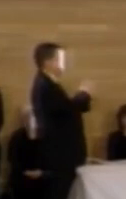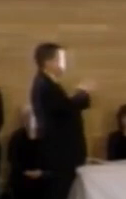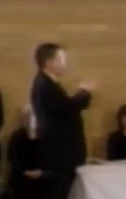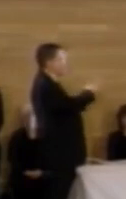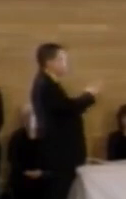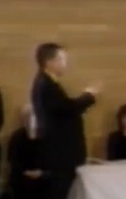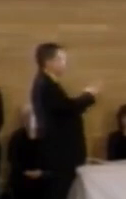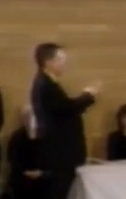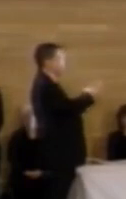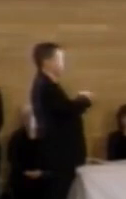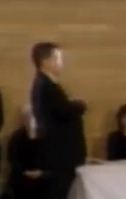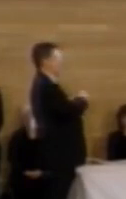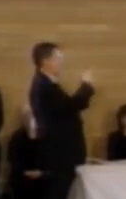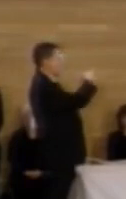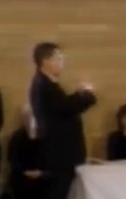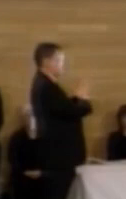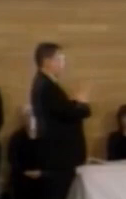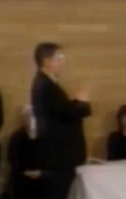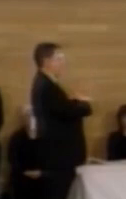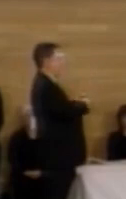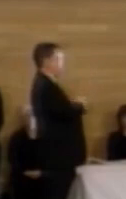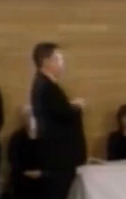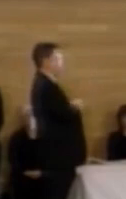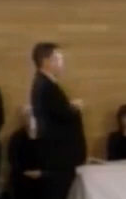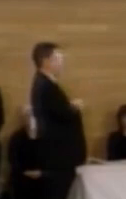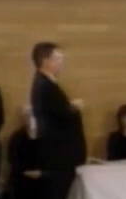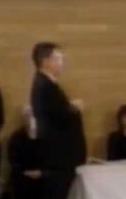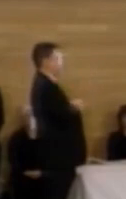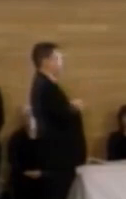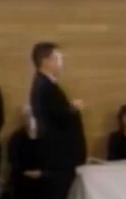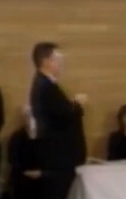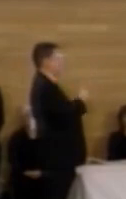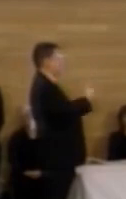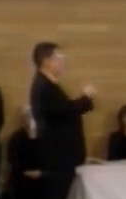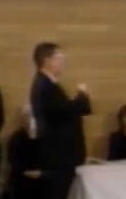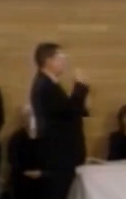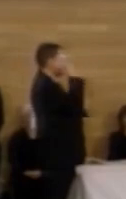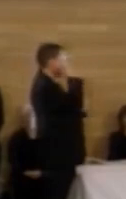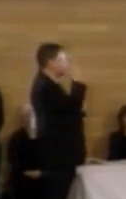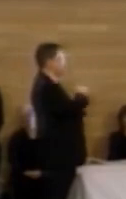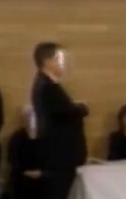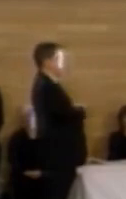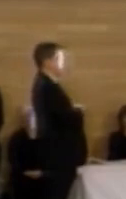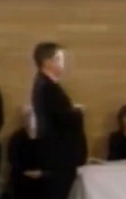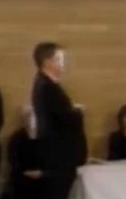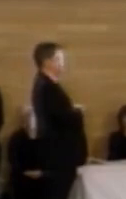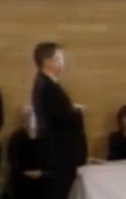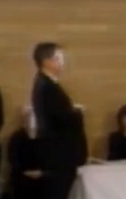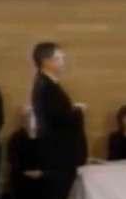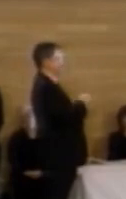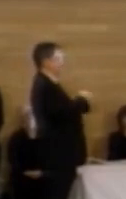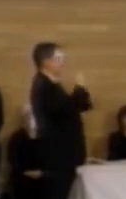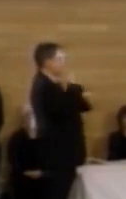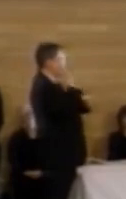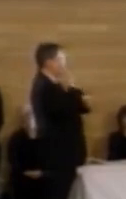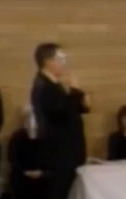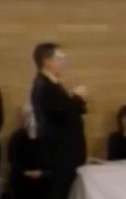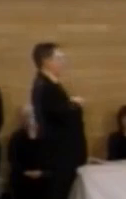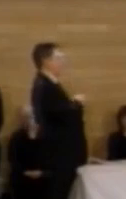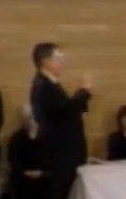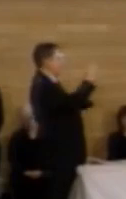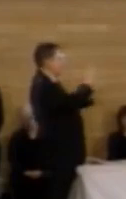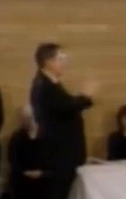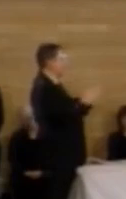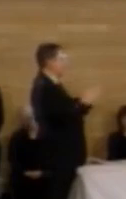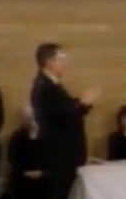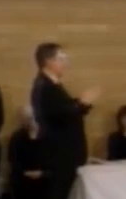県民計画に沿って、さらなる段階の復興を進めてまいります。昨年は沿岸各